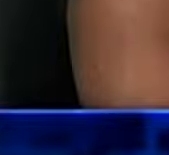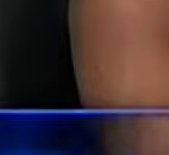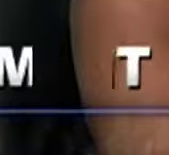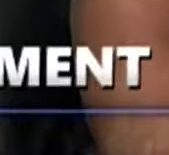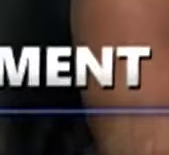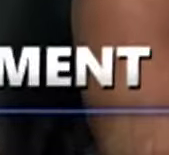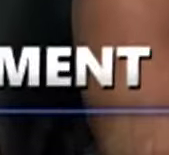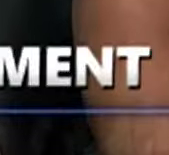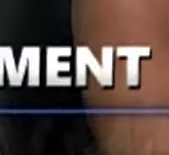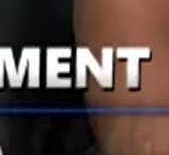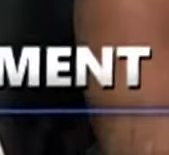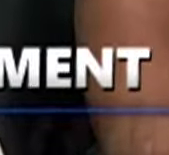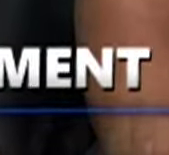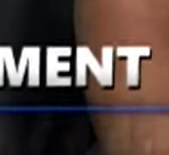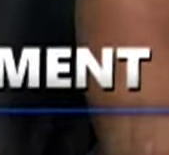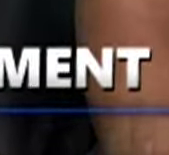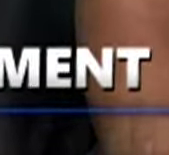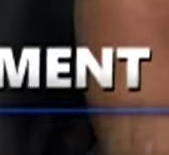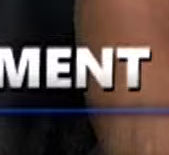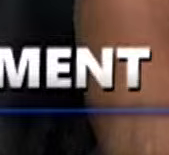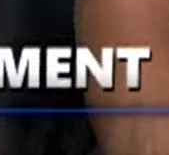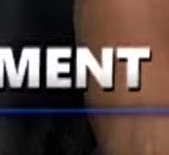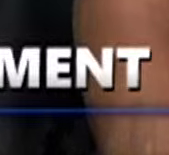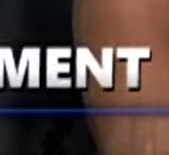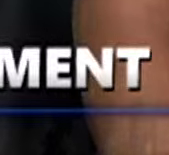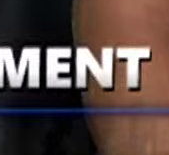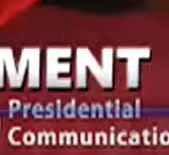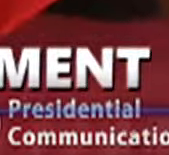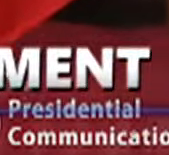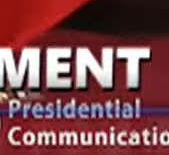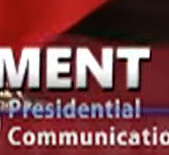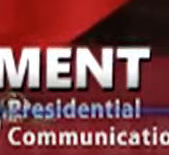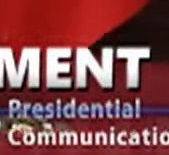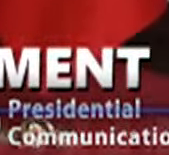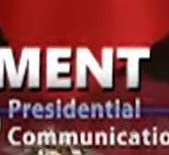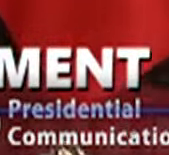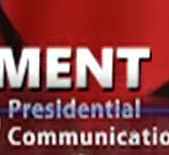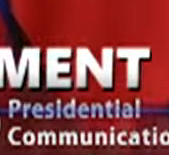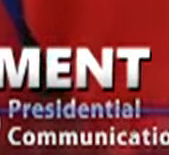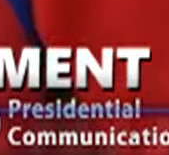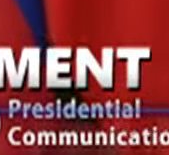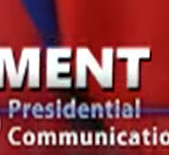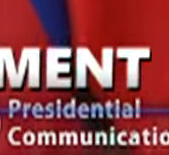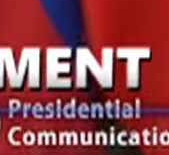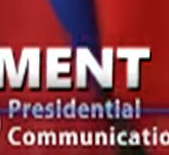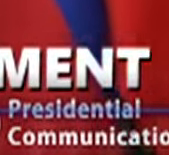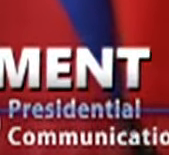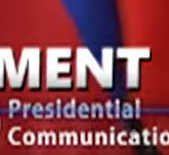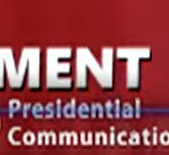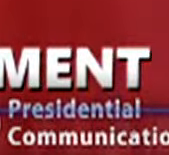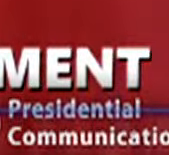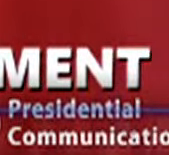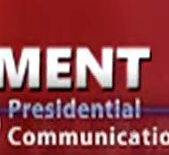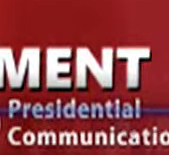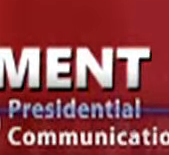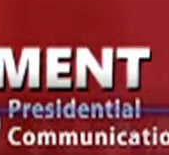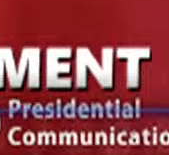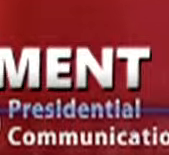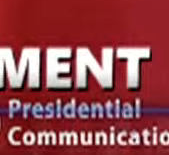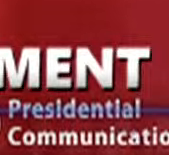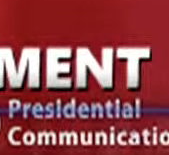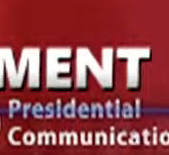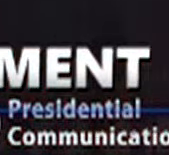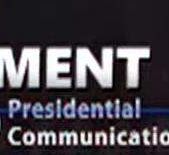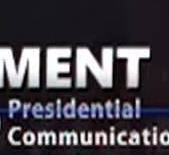aksidente Pangulong Bongbong Marcos sinabing horrified siya o natatakot sa umanoy Gentleman's agreement dating